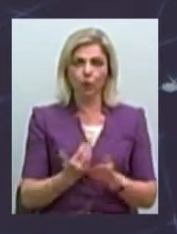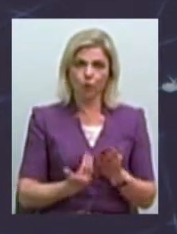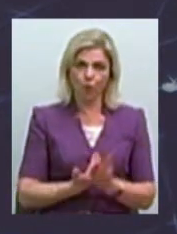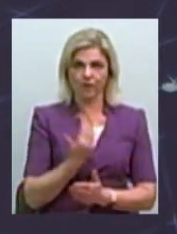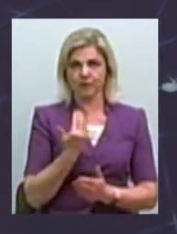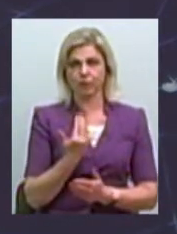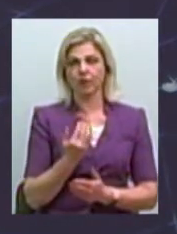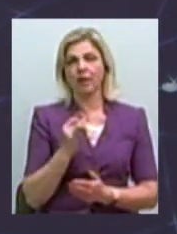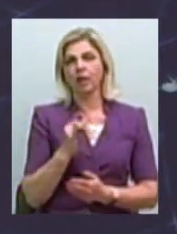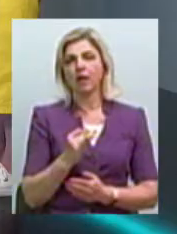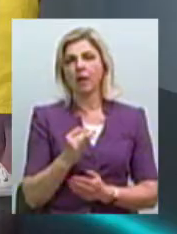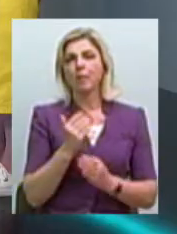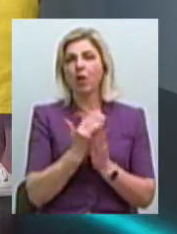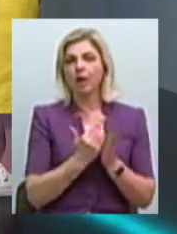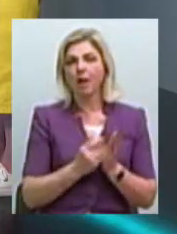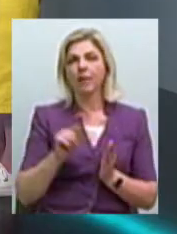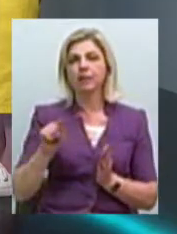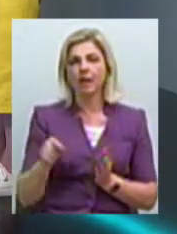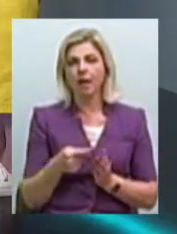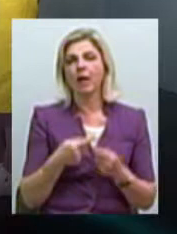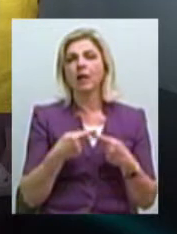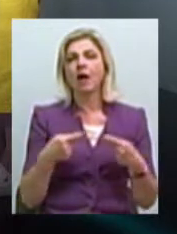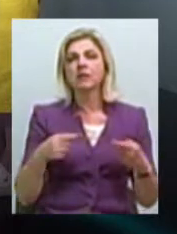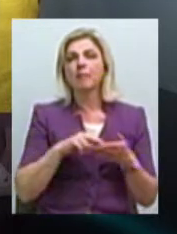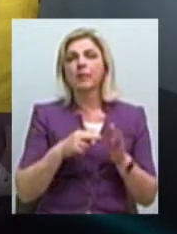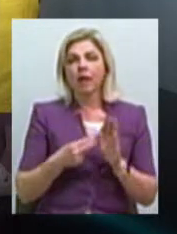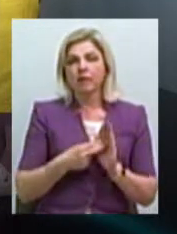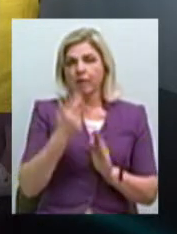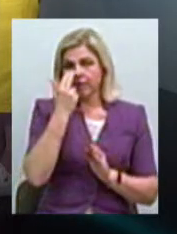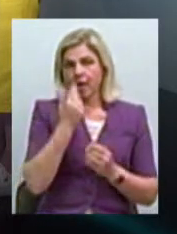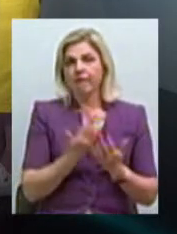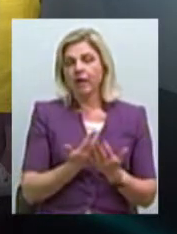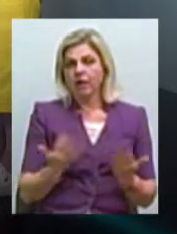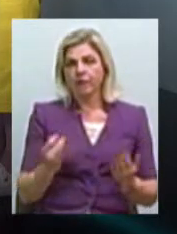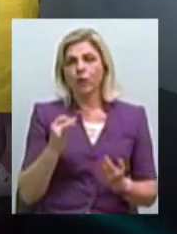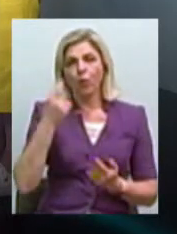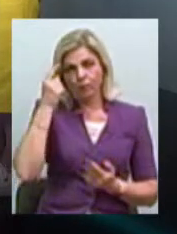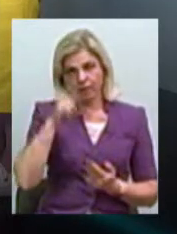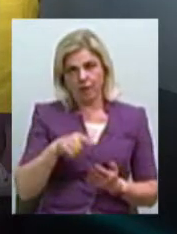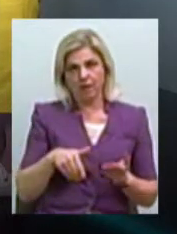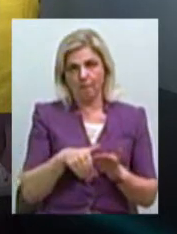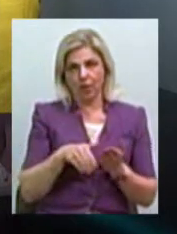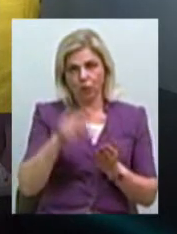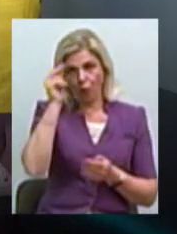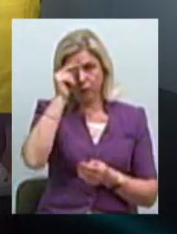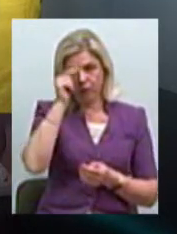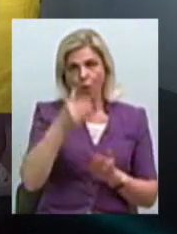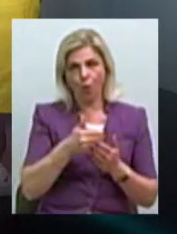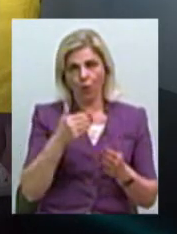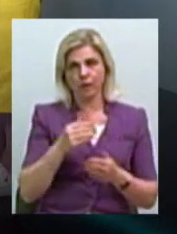инновационные, и они требуют разноплановых навыков и владения методик, прежде всего, от